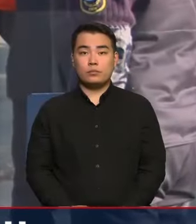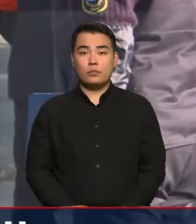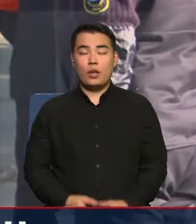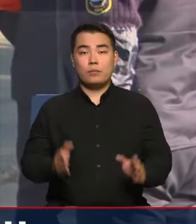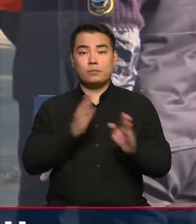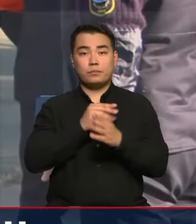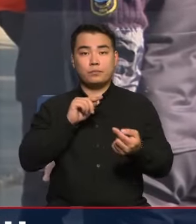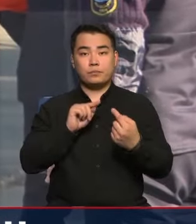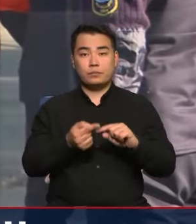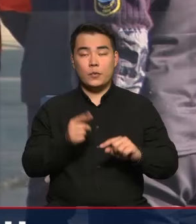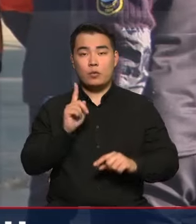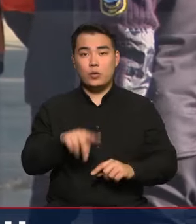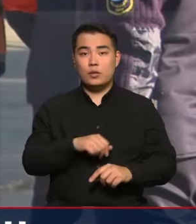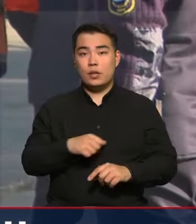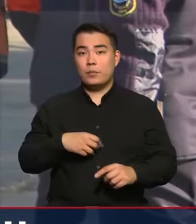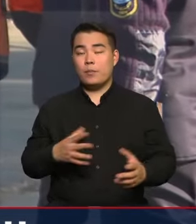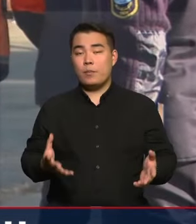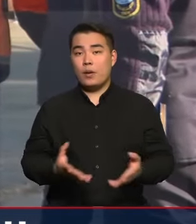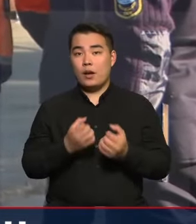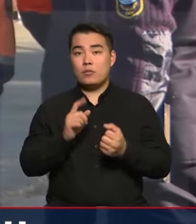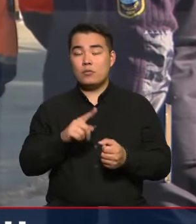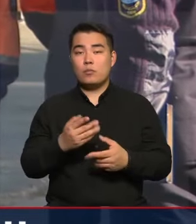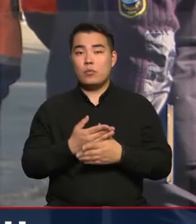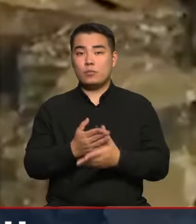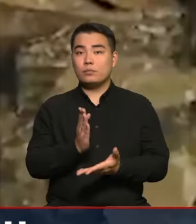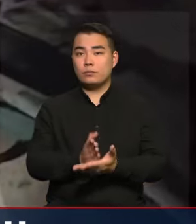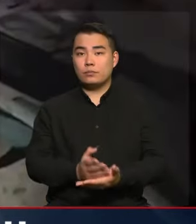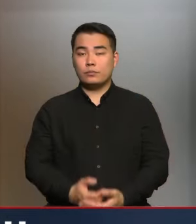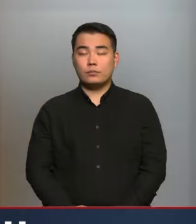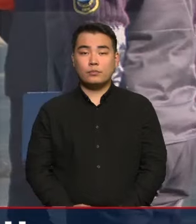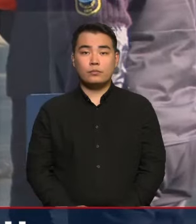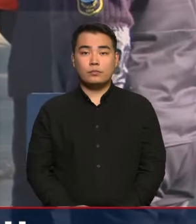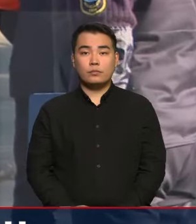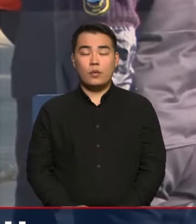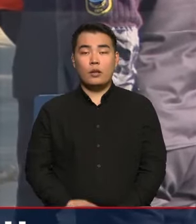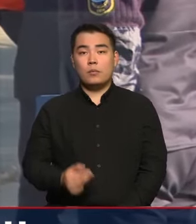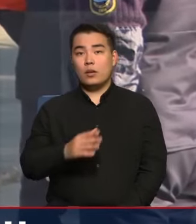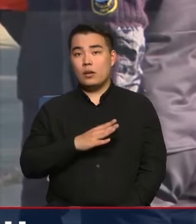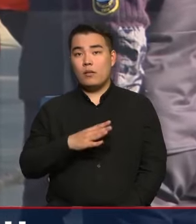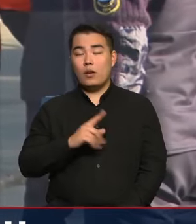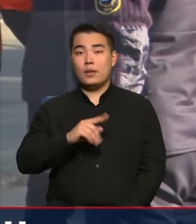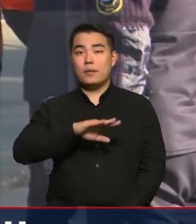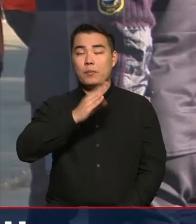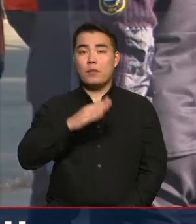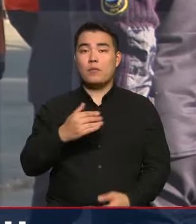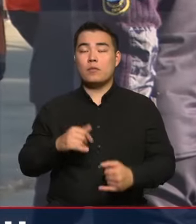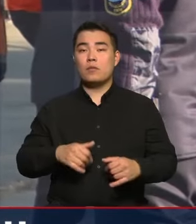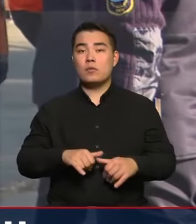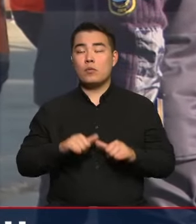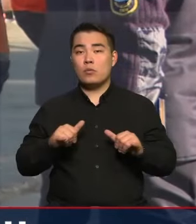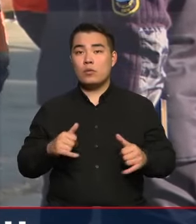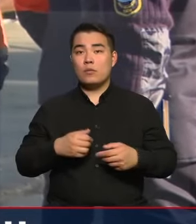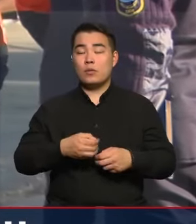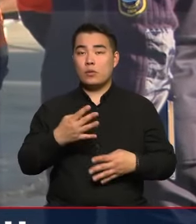Табиғи апаттармен алысып, зілзаладан зардап шеккендерге де көмектеседі. Тіпті альпинист болып, биік ғимараттардың